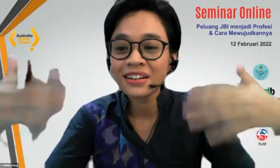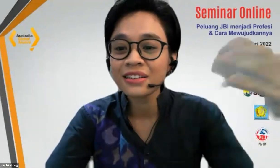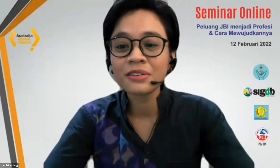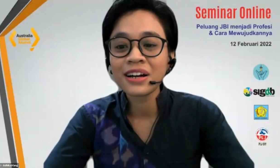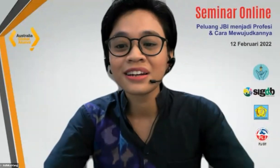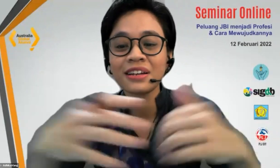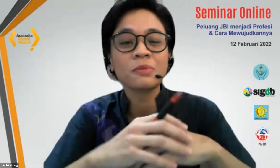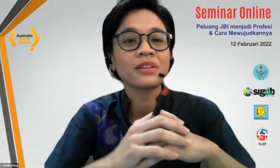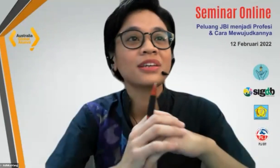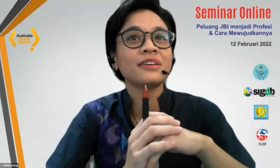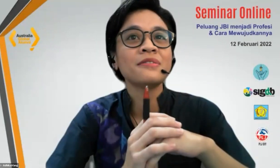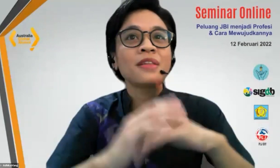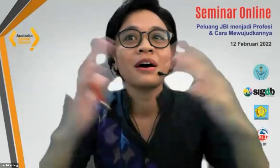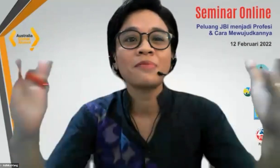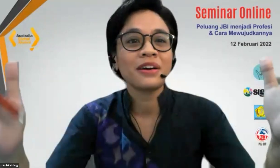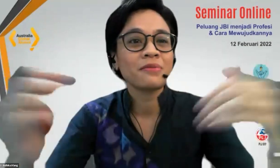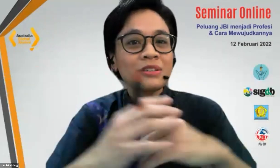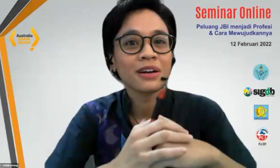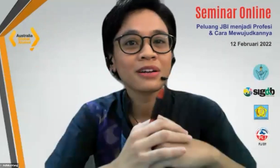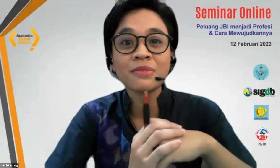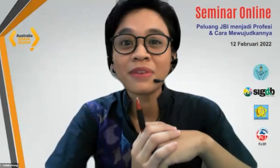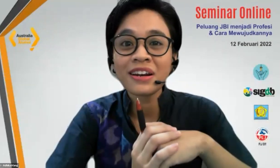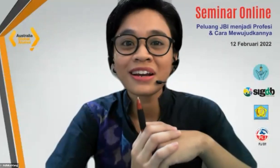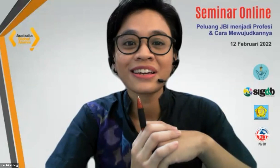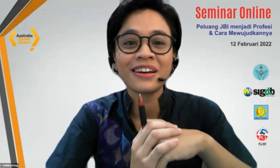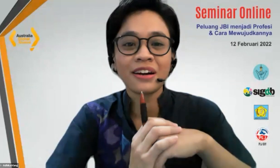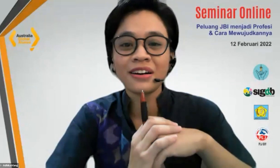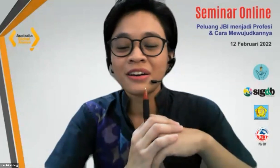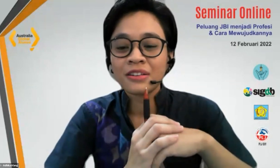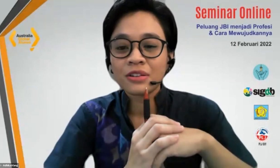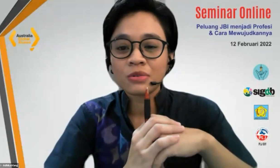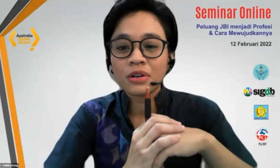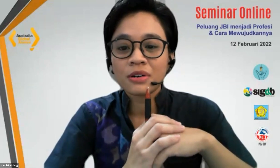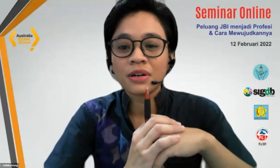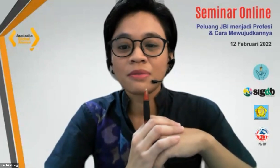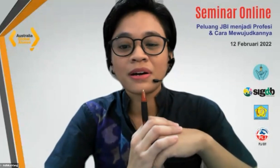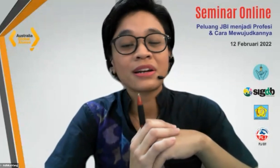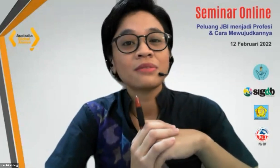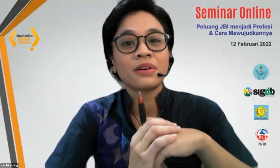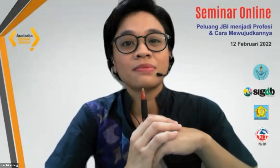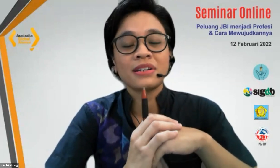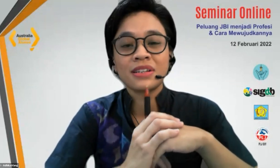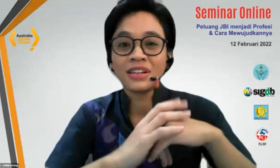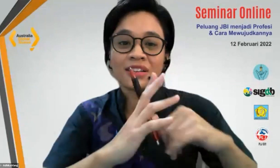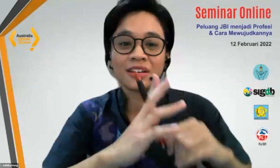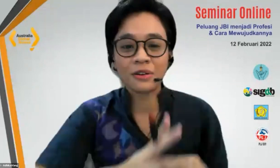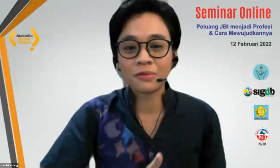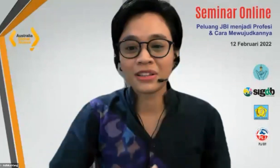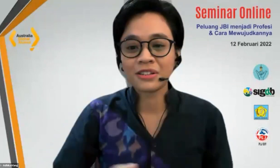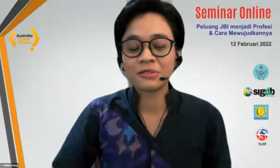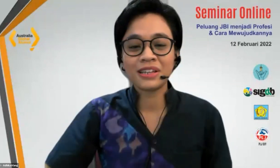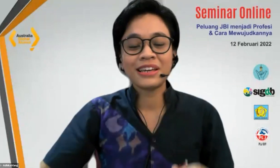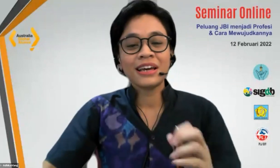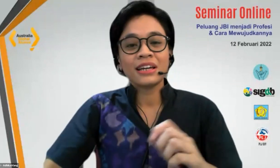dihasilkan yang ditelurkan nya seperti apa ya paisnel film pendek ya yang tentu mengedepankan peran bahasa isyarat